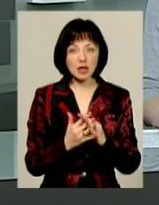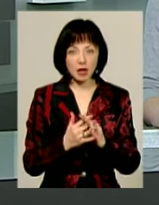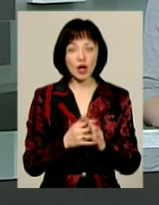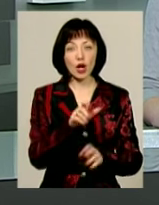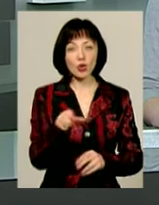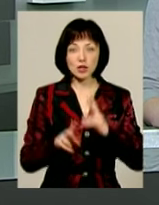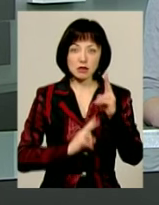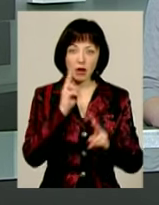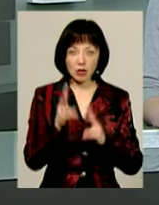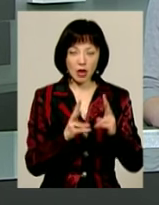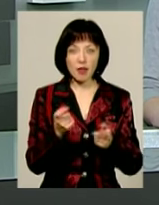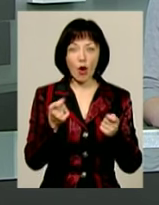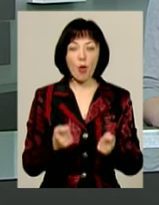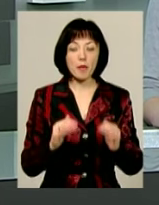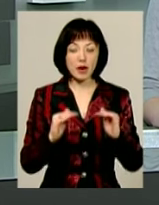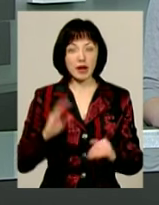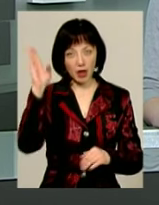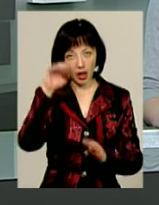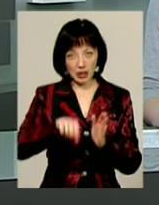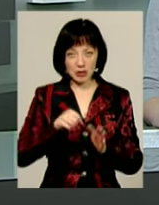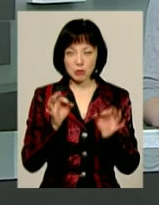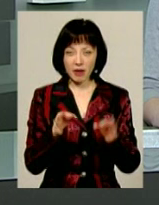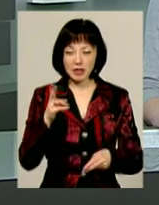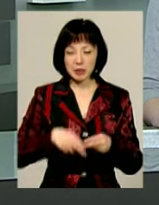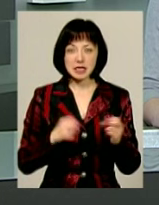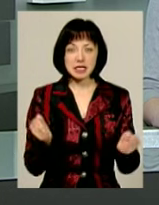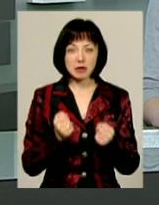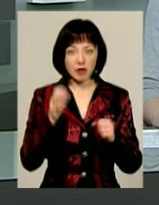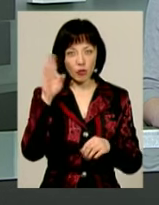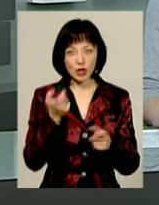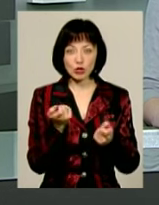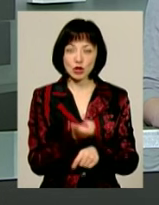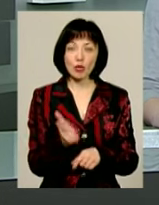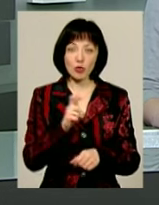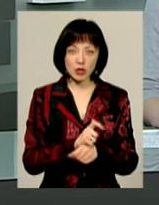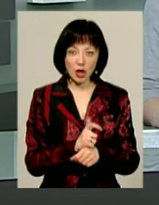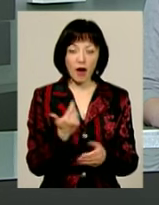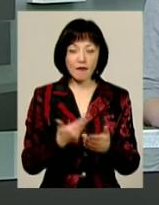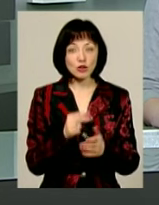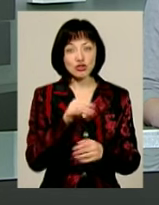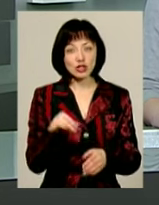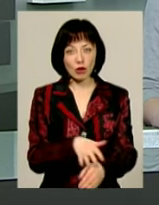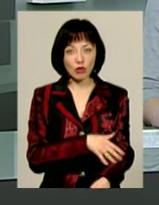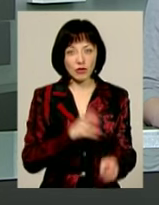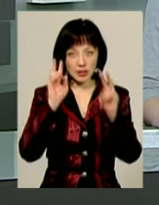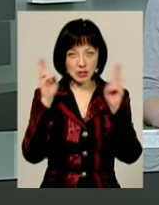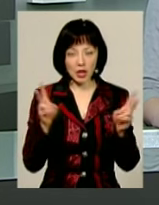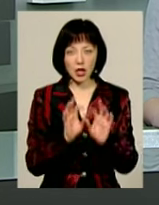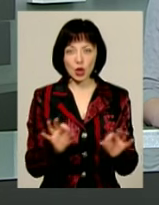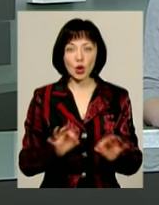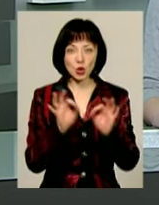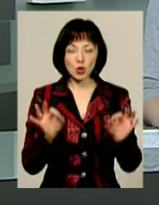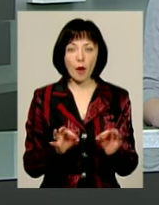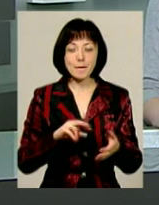краяни скаржаться на обміління криниць. Щоправда, наприкінці зими води трохи побільшало. А от чи надовго – не знає ніхто.